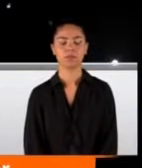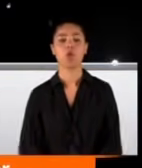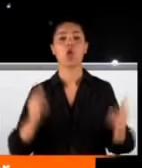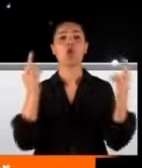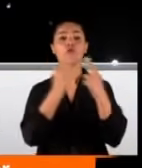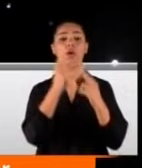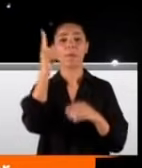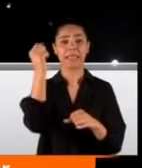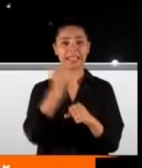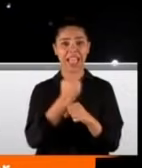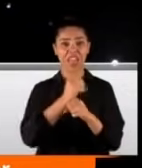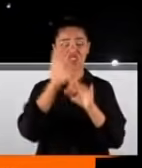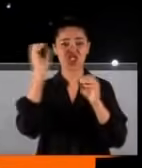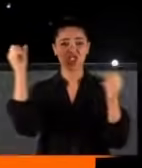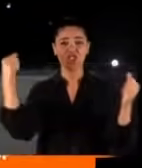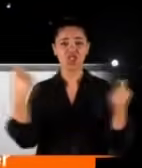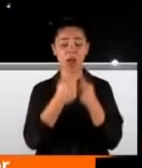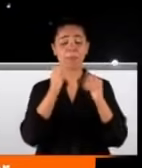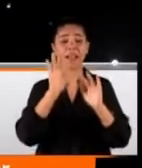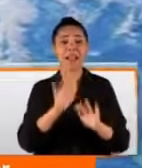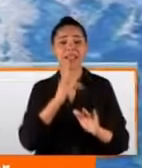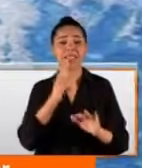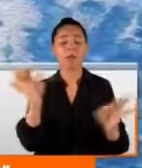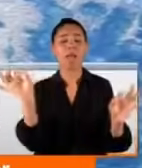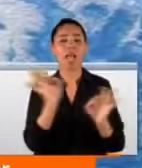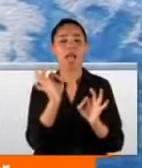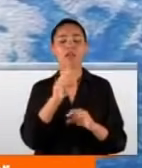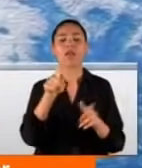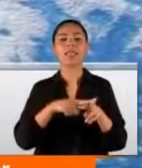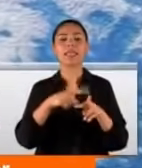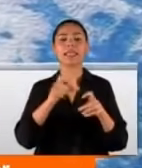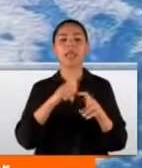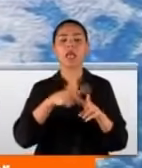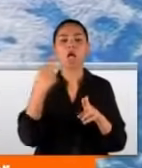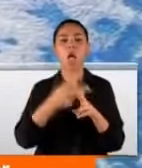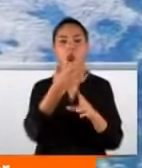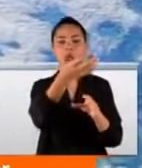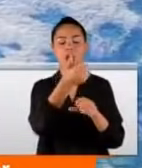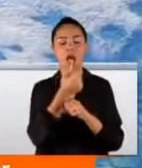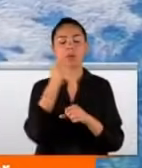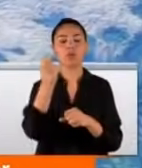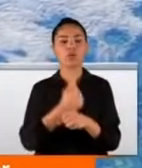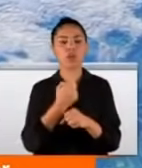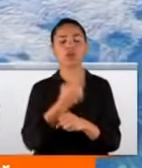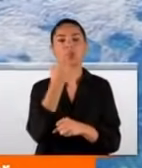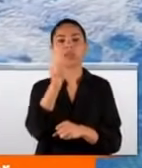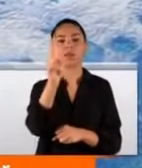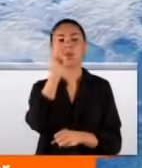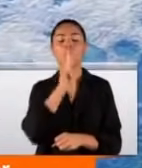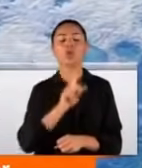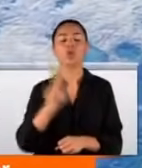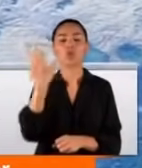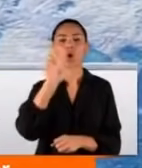Dünyaya bir gök taşı çarpmadığı kalmıştı demek içinse erken. NASA'nın yüzeyinden örnek alıp incelediği cisim